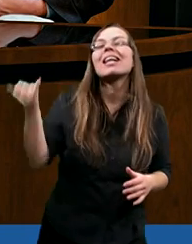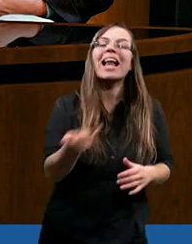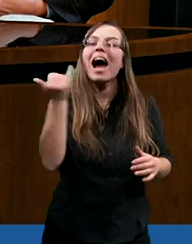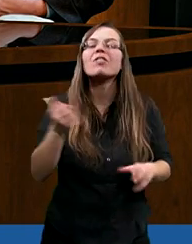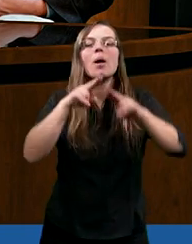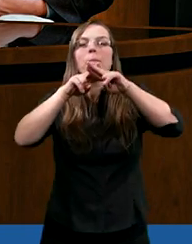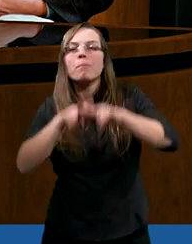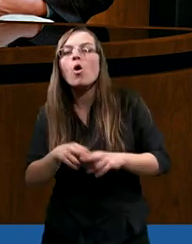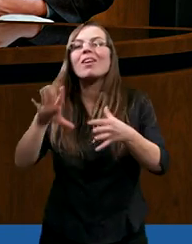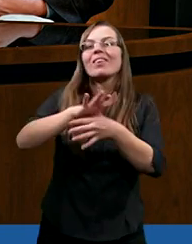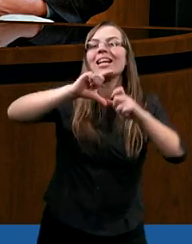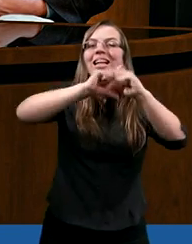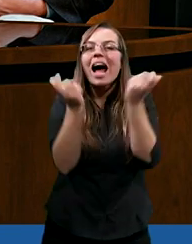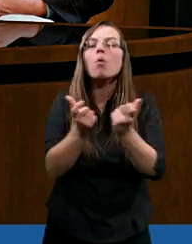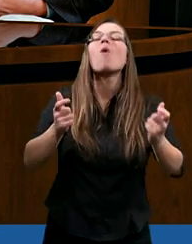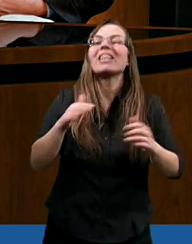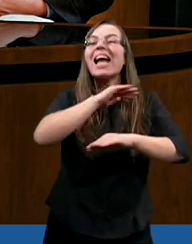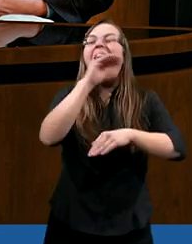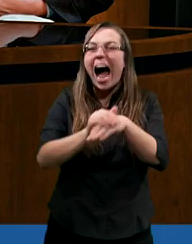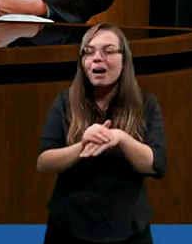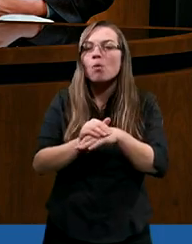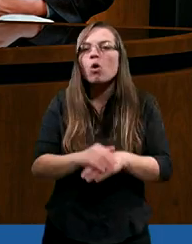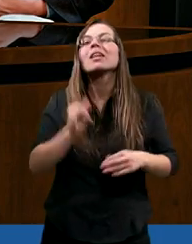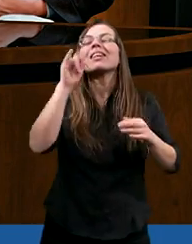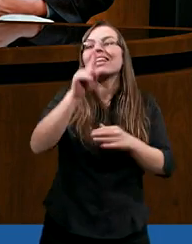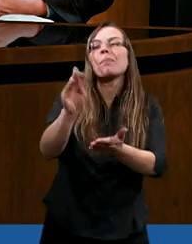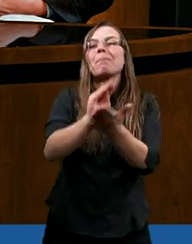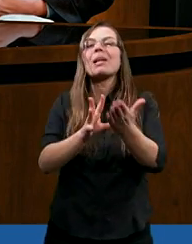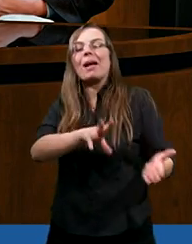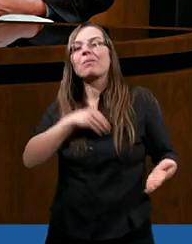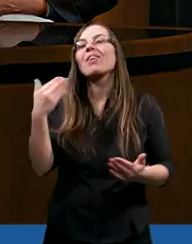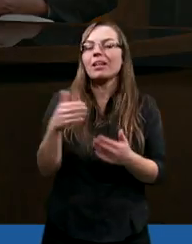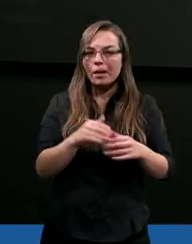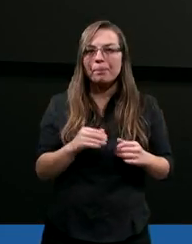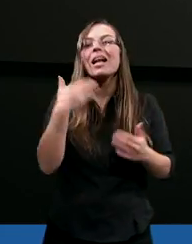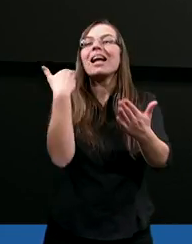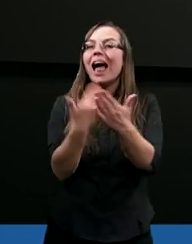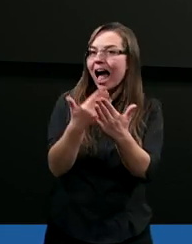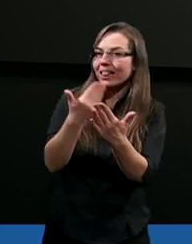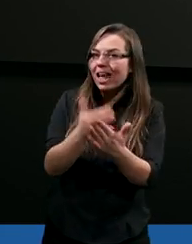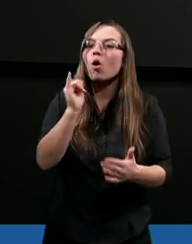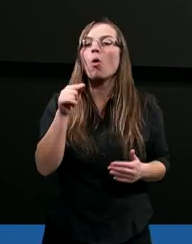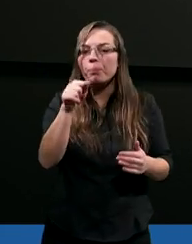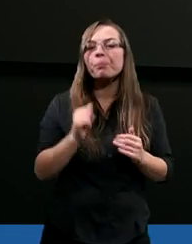pozostaje w całkowitej harmonii z Pismem Świętym. I dlatego